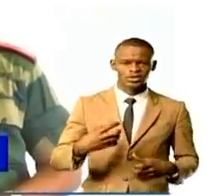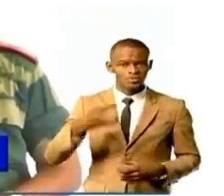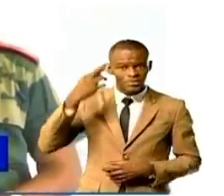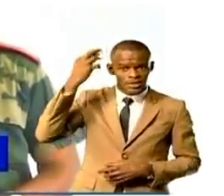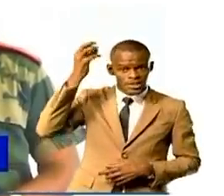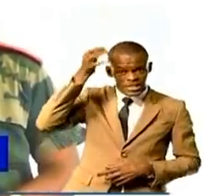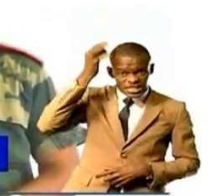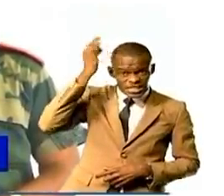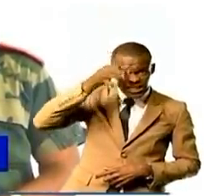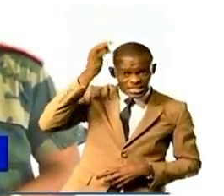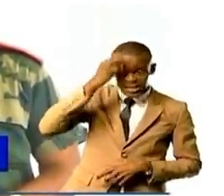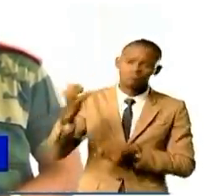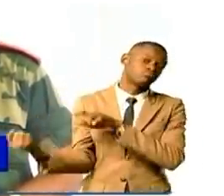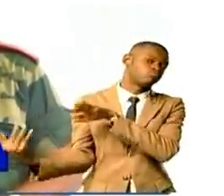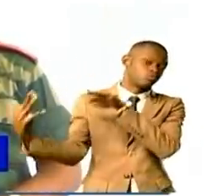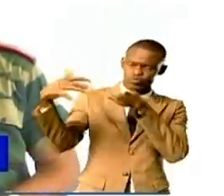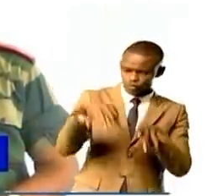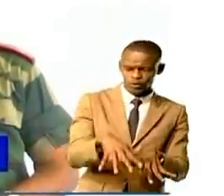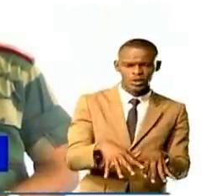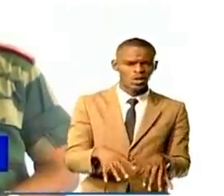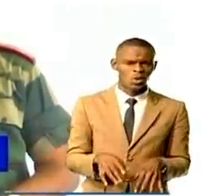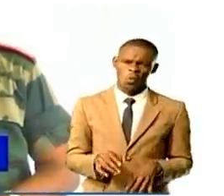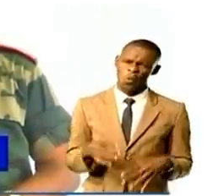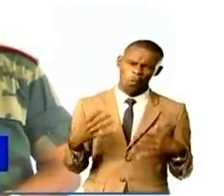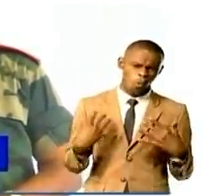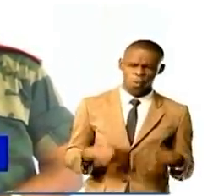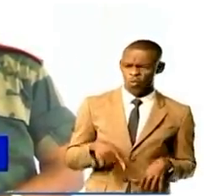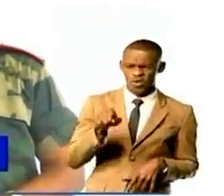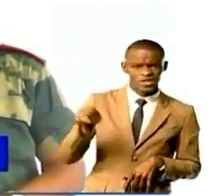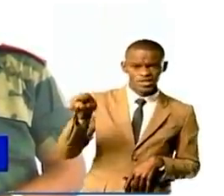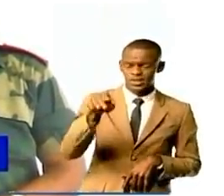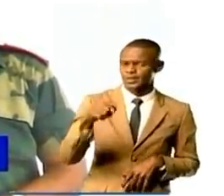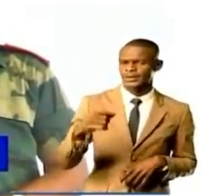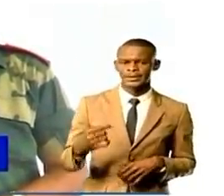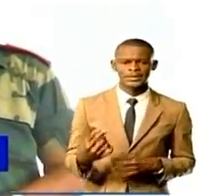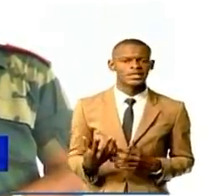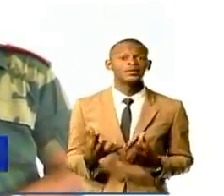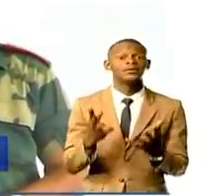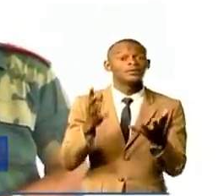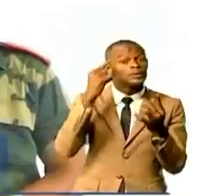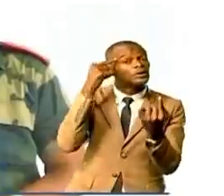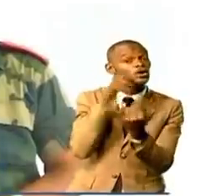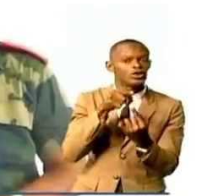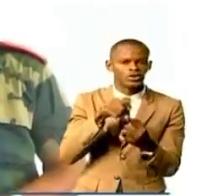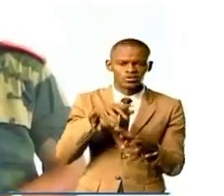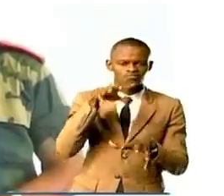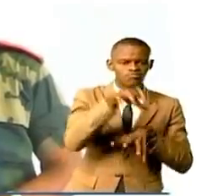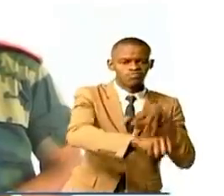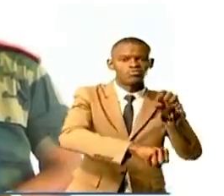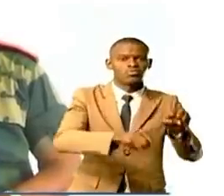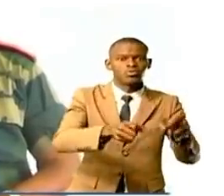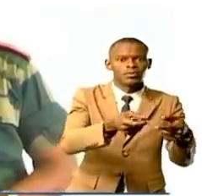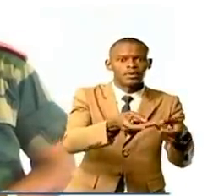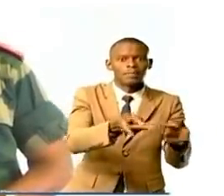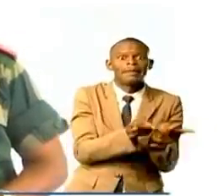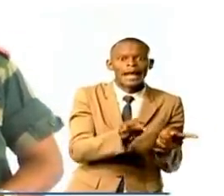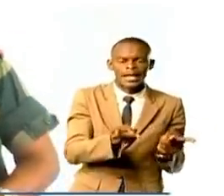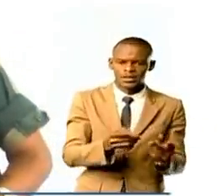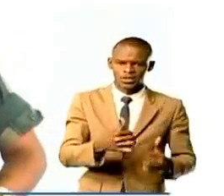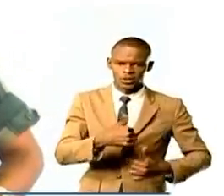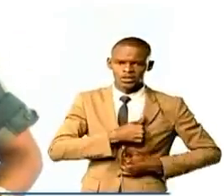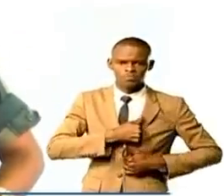loyalistes déterminées à ne laisser aucun centimètre du territoire national à qui que ce soit se comportent de